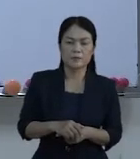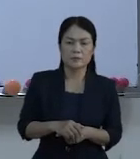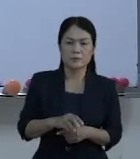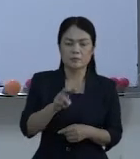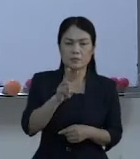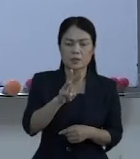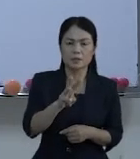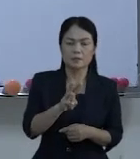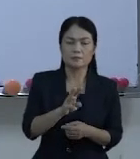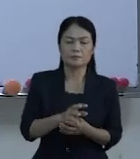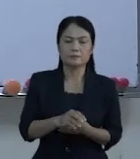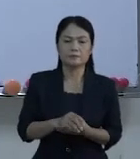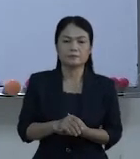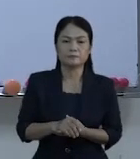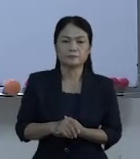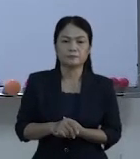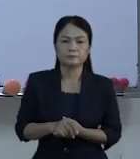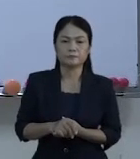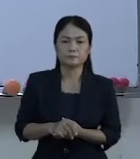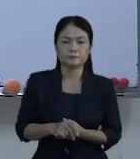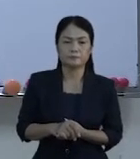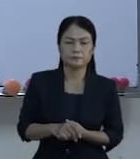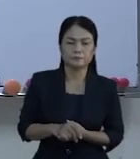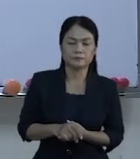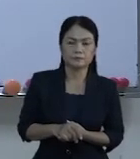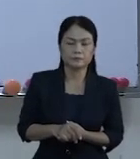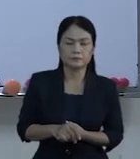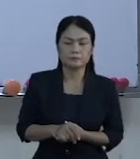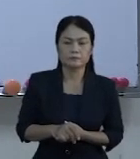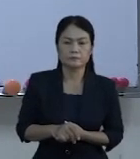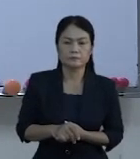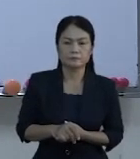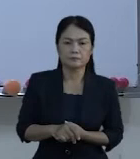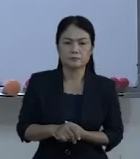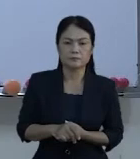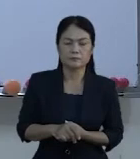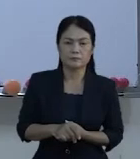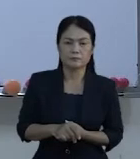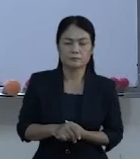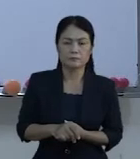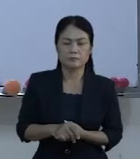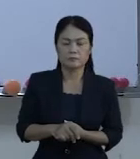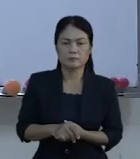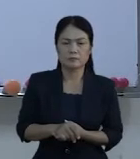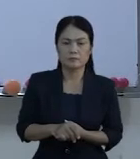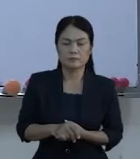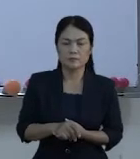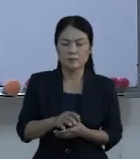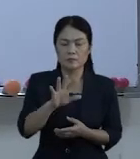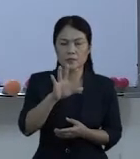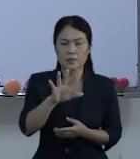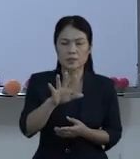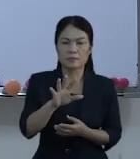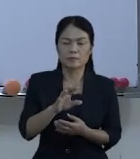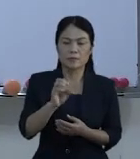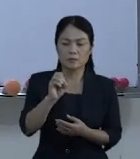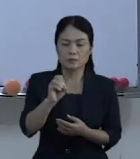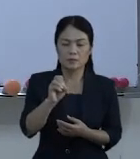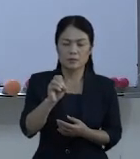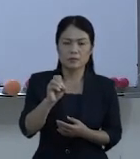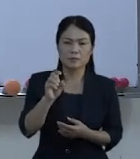bay và về nơi lại nâng lệ bay này và lệ pram